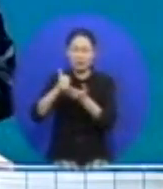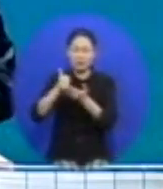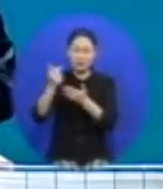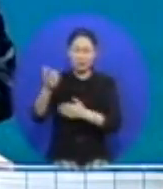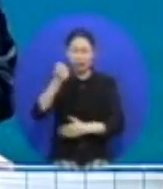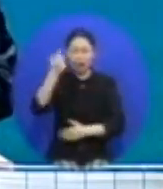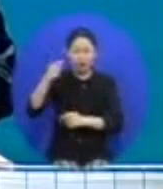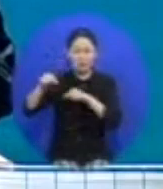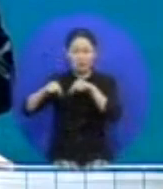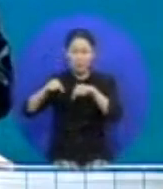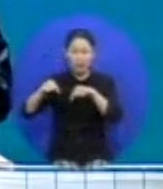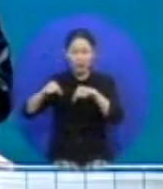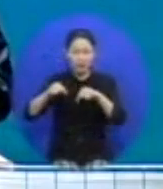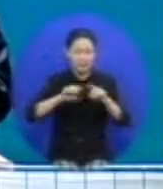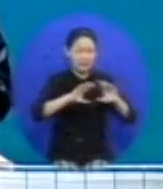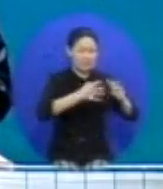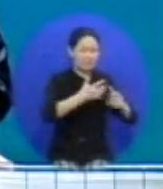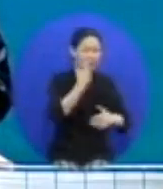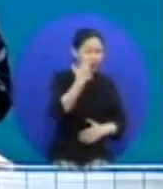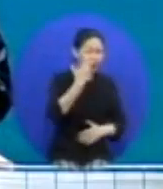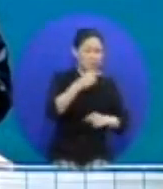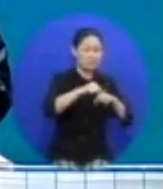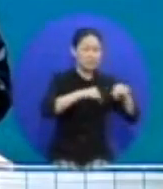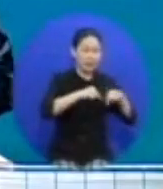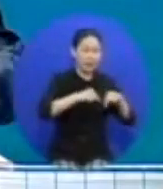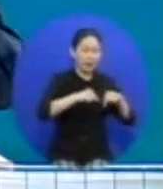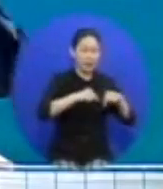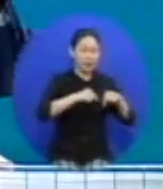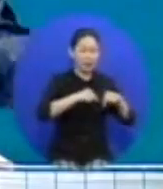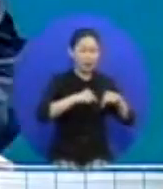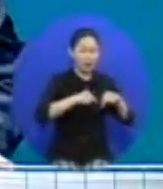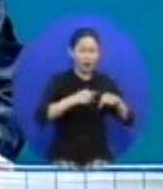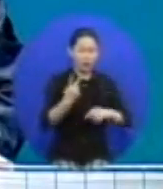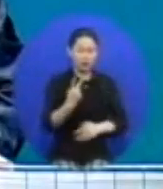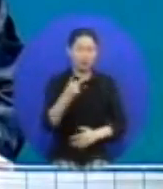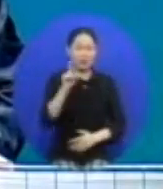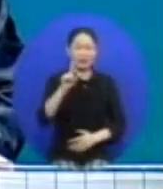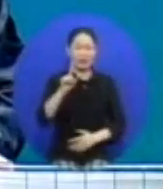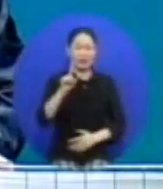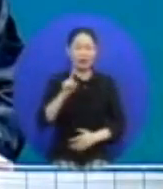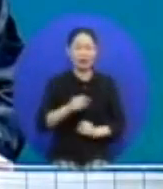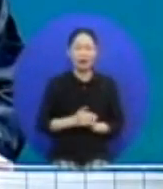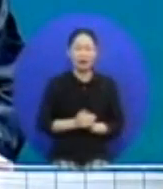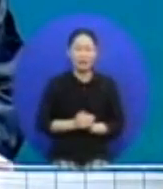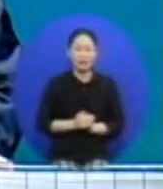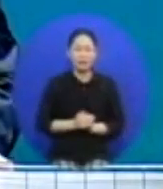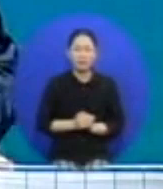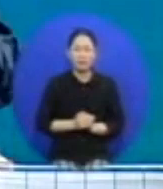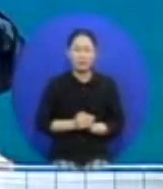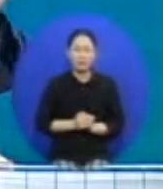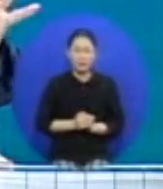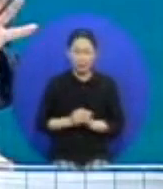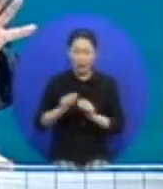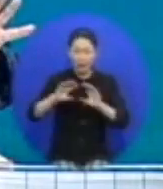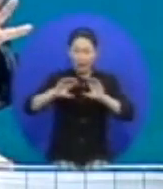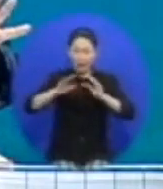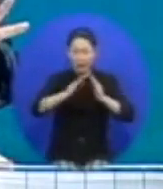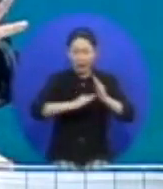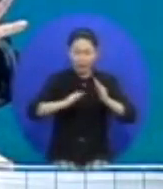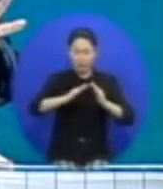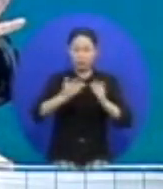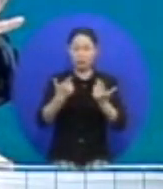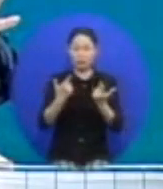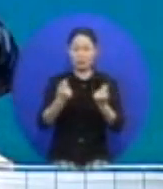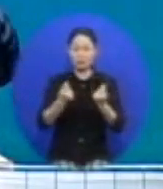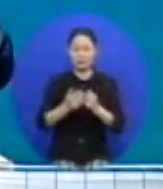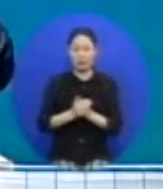지배를 받든지 세상의 영이 지배를 받아요 둘 중에 하나 밖에 없습니다 가정도 마찬가지입니다